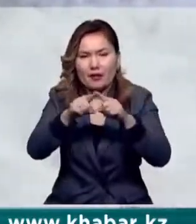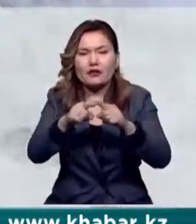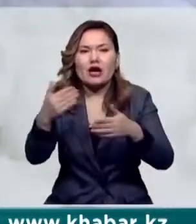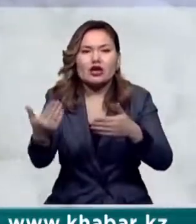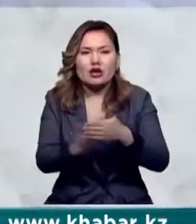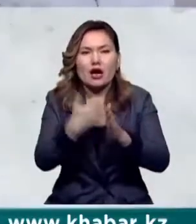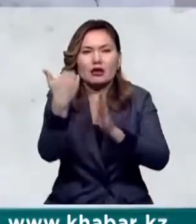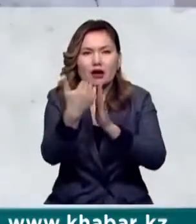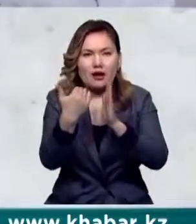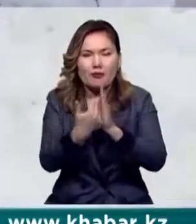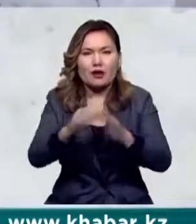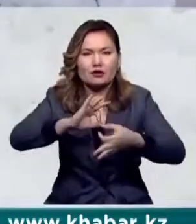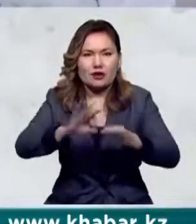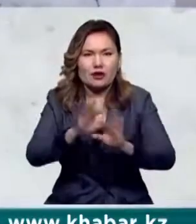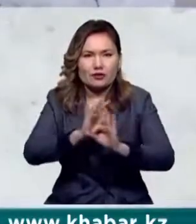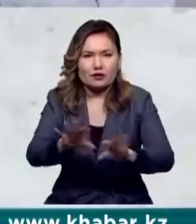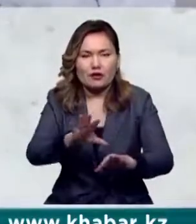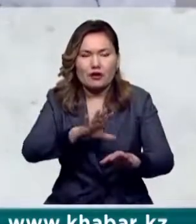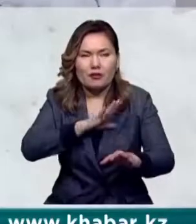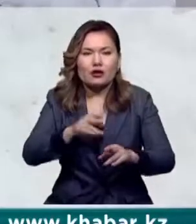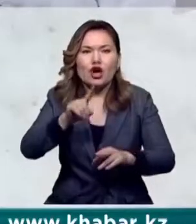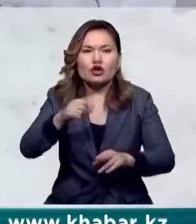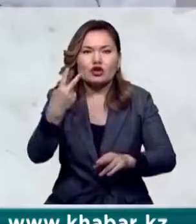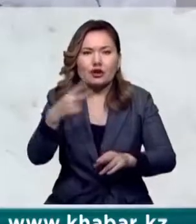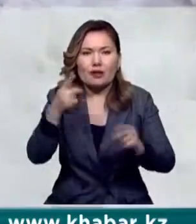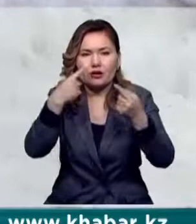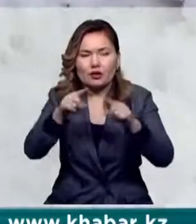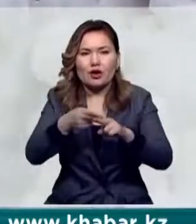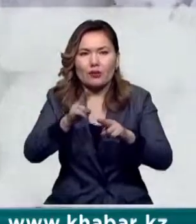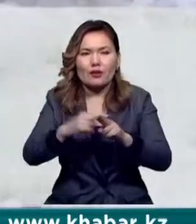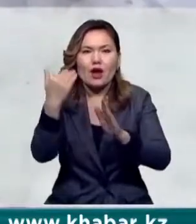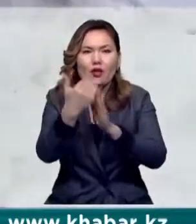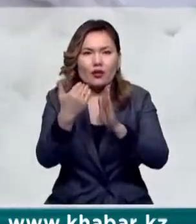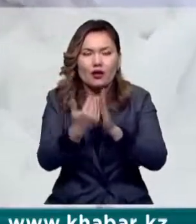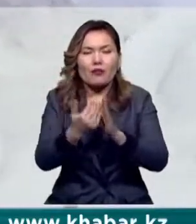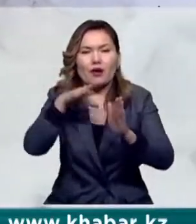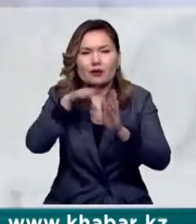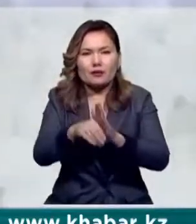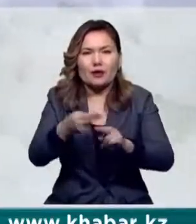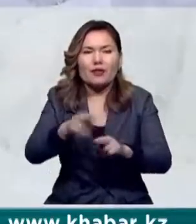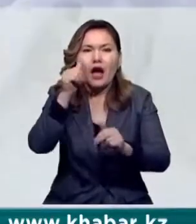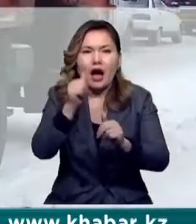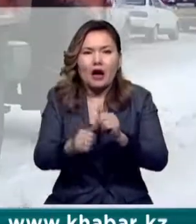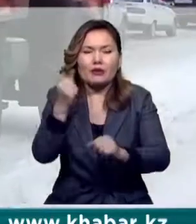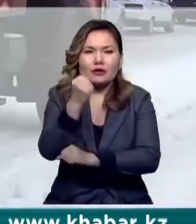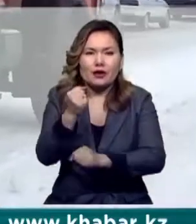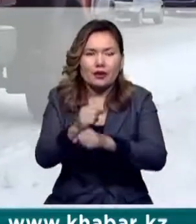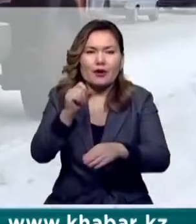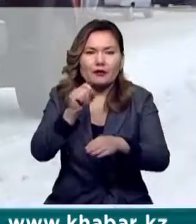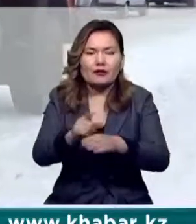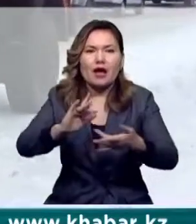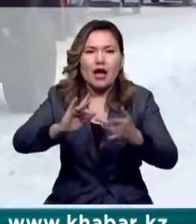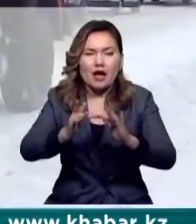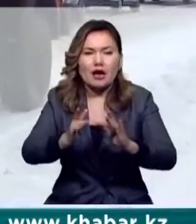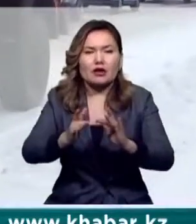механизаторларына жаңа тәсілдің жай жапсары түсіндірілген соң 120 техника осы жүйеге қосылған. Осы арқылы әрбір жұмысшыға тапсырма электронды